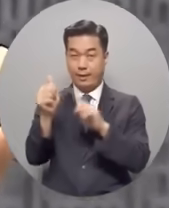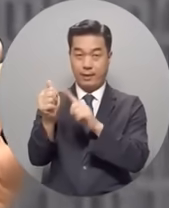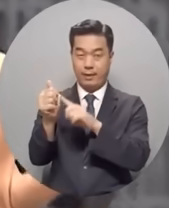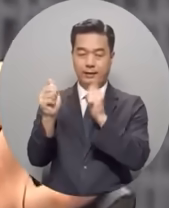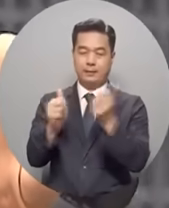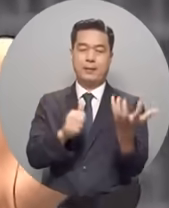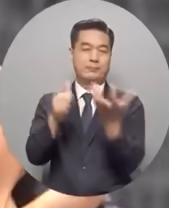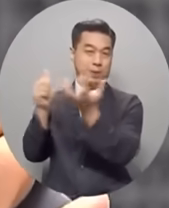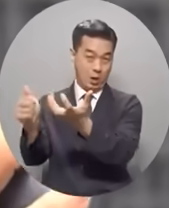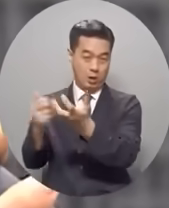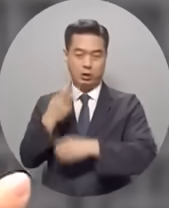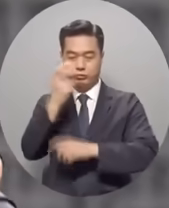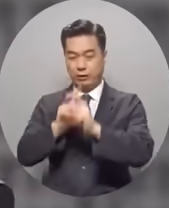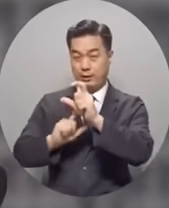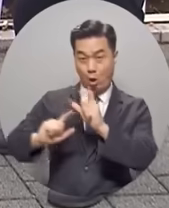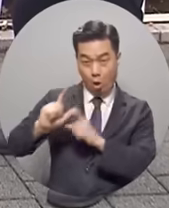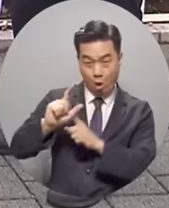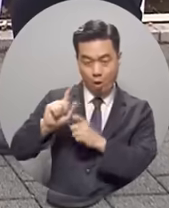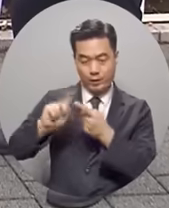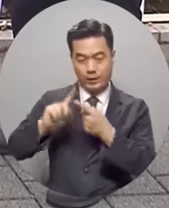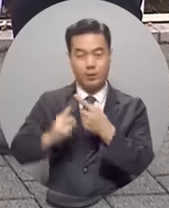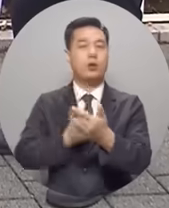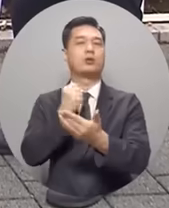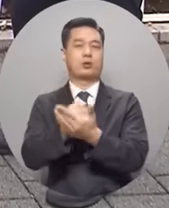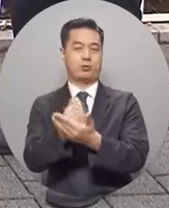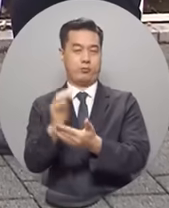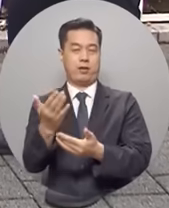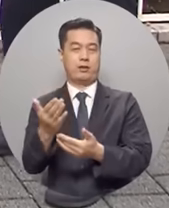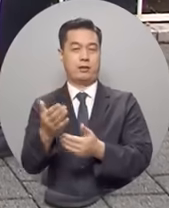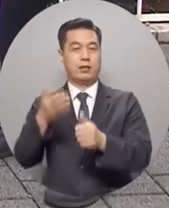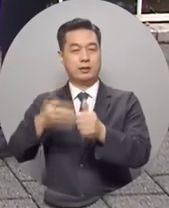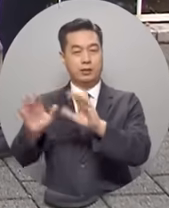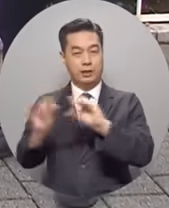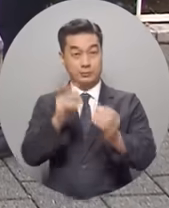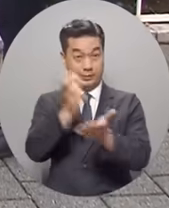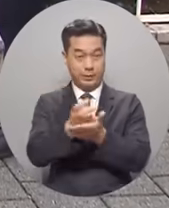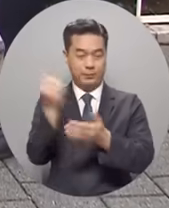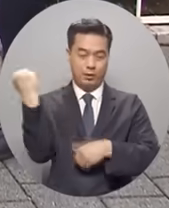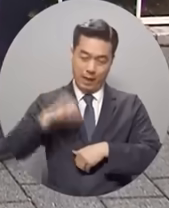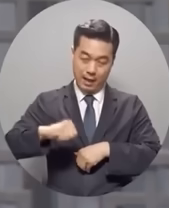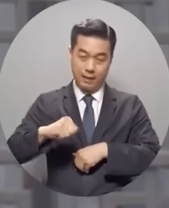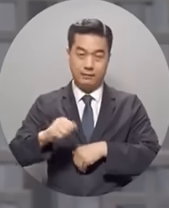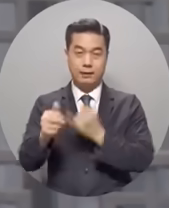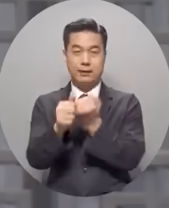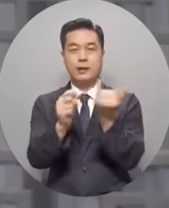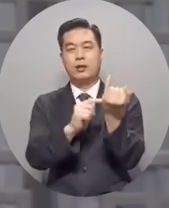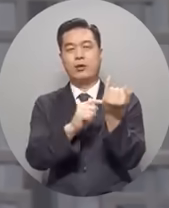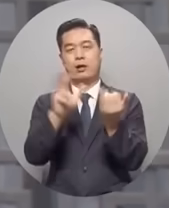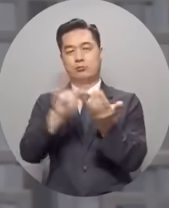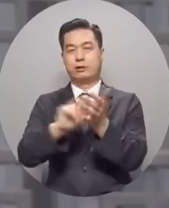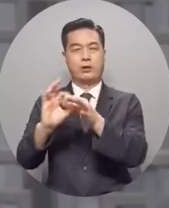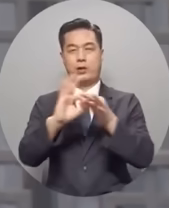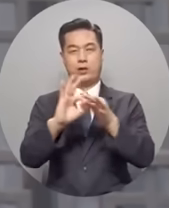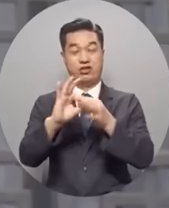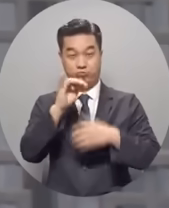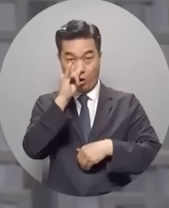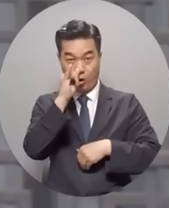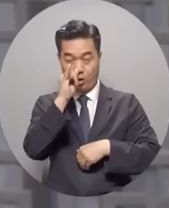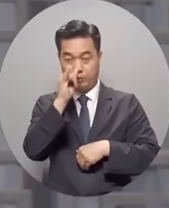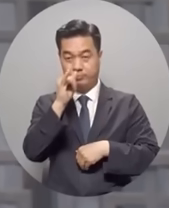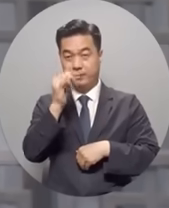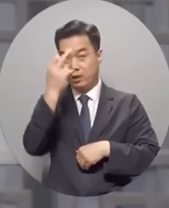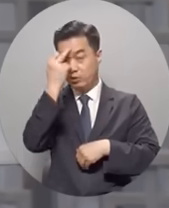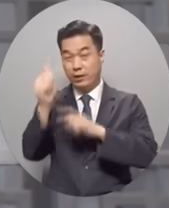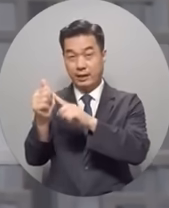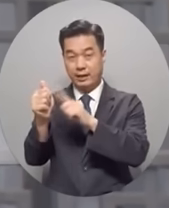더 수사할지 심의합니다. 이 가운데 청탁금지법 위반 혐의가 김건희 여사와 겹칩니다. 최 목사와 김